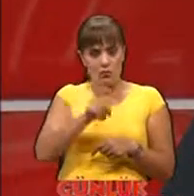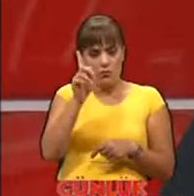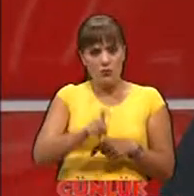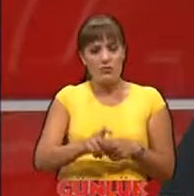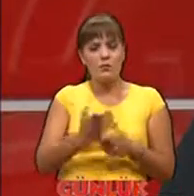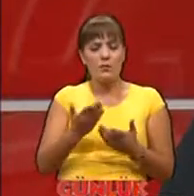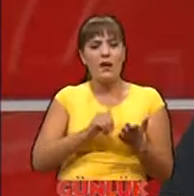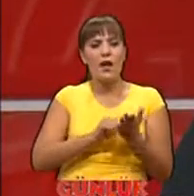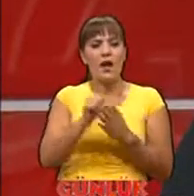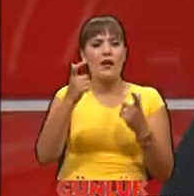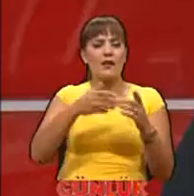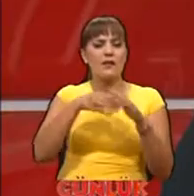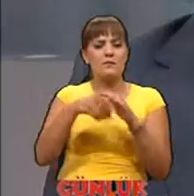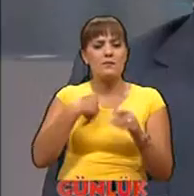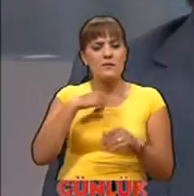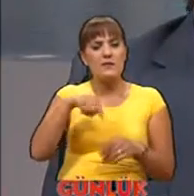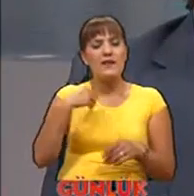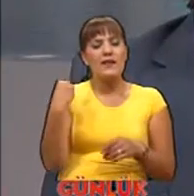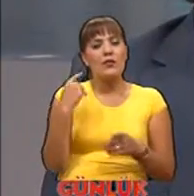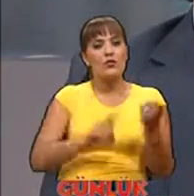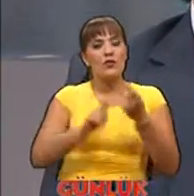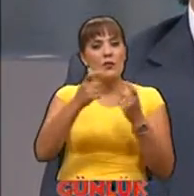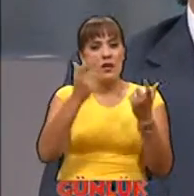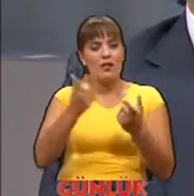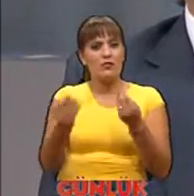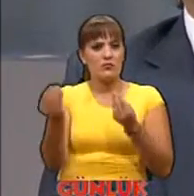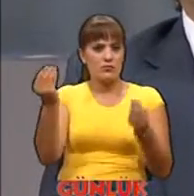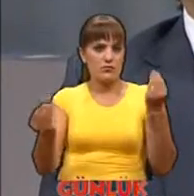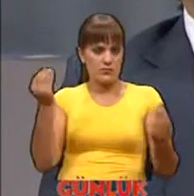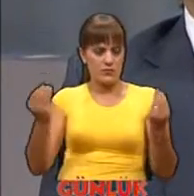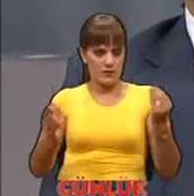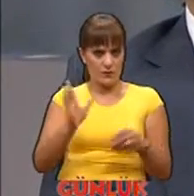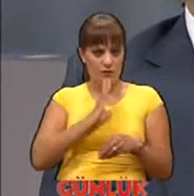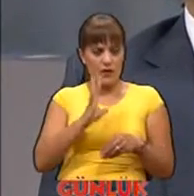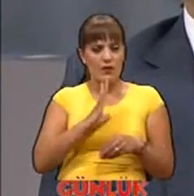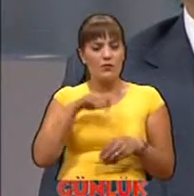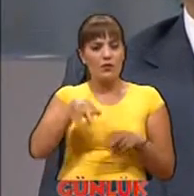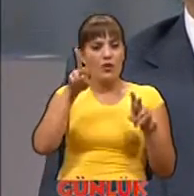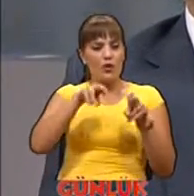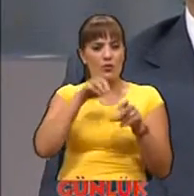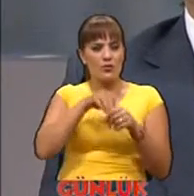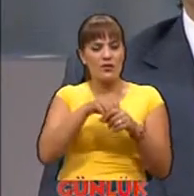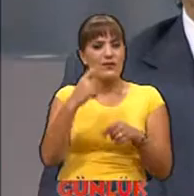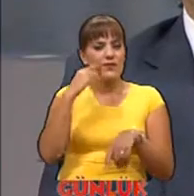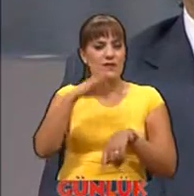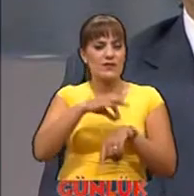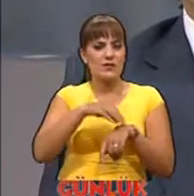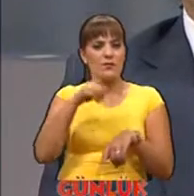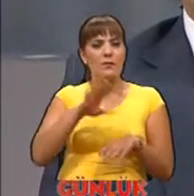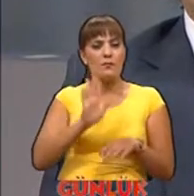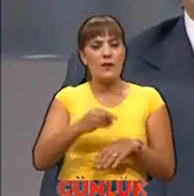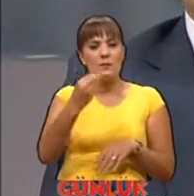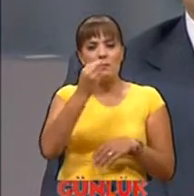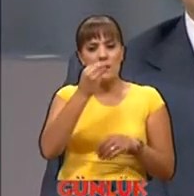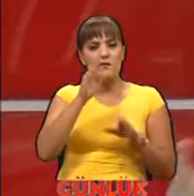olmuş? Tabii her alana girdi. Bizde de sık sık yani yeni kullanım alanları da çıkmakta zaten. Hani bu konuda diş hekimine de.